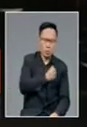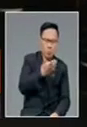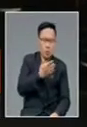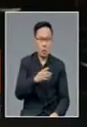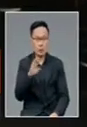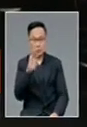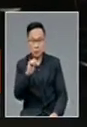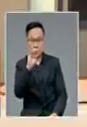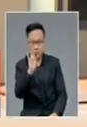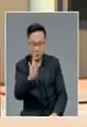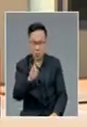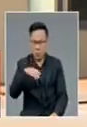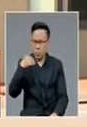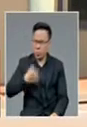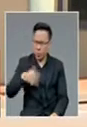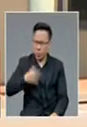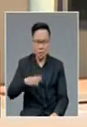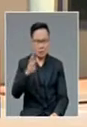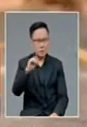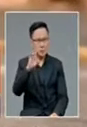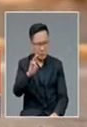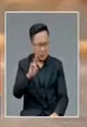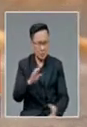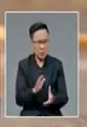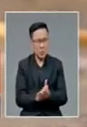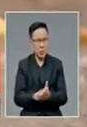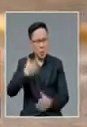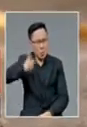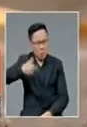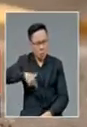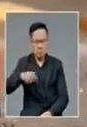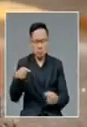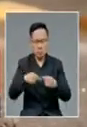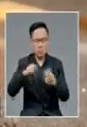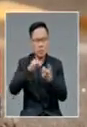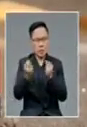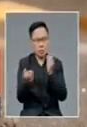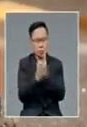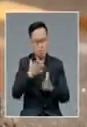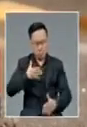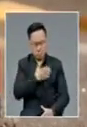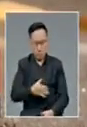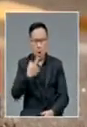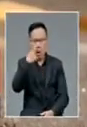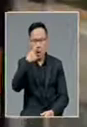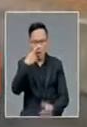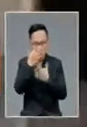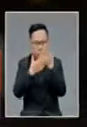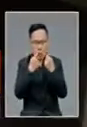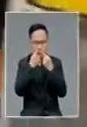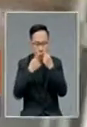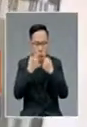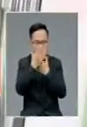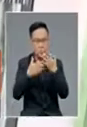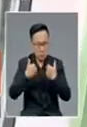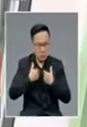ดูนี่47อ่ะ นี่กำเดาไหลอ่ะจริงๆคือสภาพอากาศที่ร้อนจัดเนี่ยส่งผลให้กระแสไฟฟ้าดับในบางพื้นที่ด้วยนะก็กระ